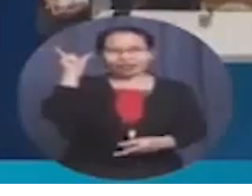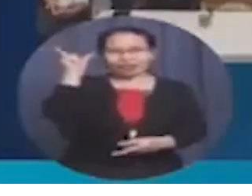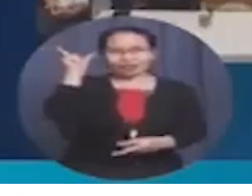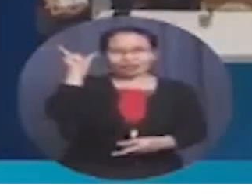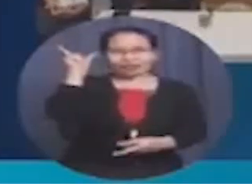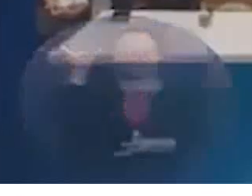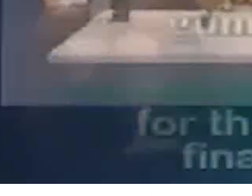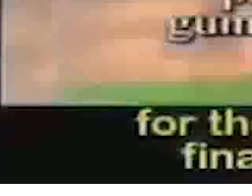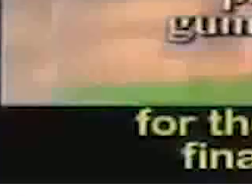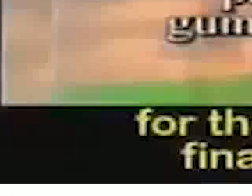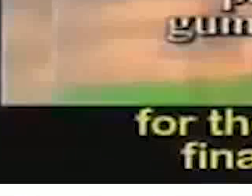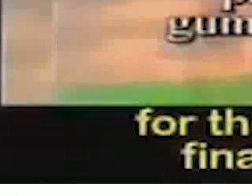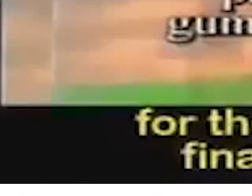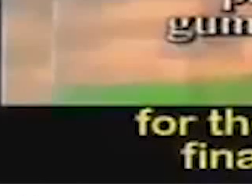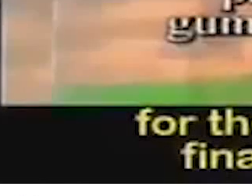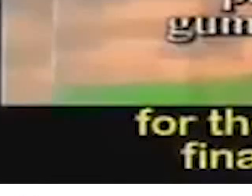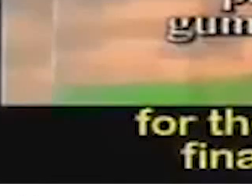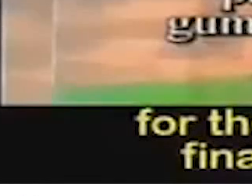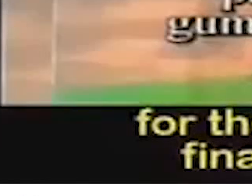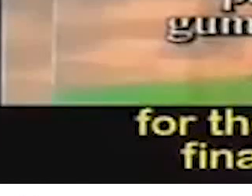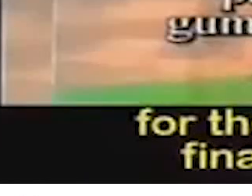Pero napakasama naman na ito palang mga